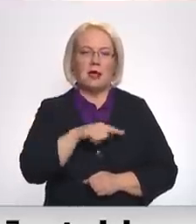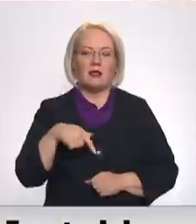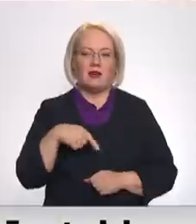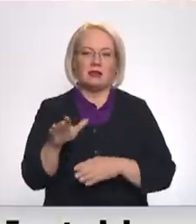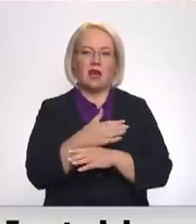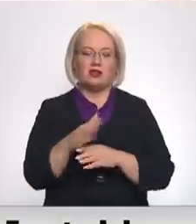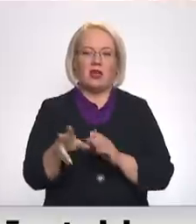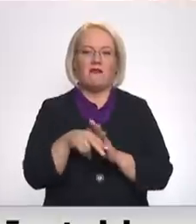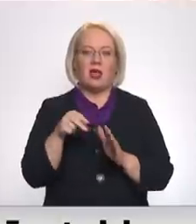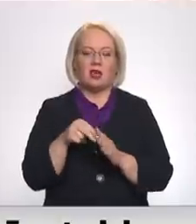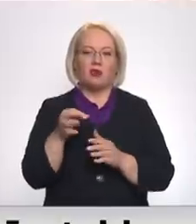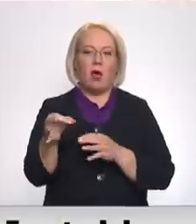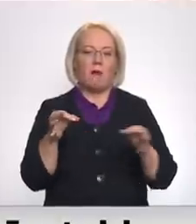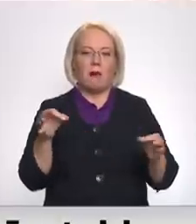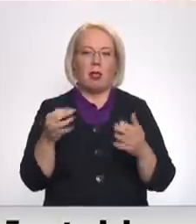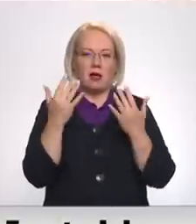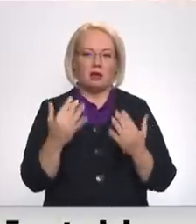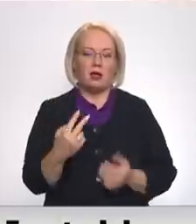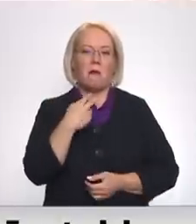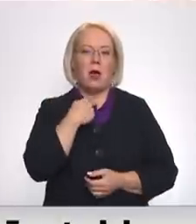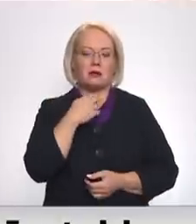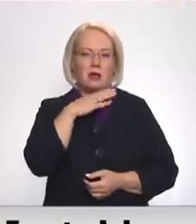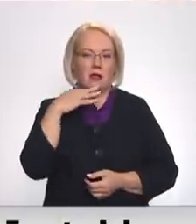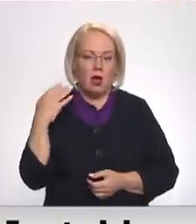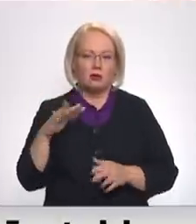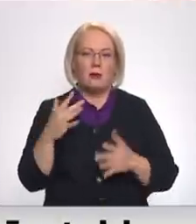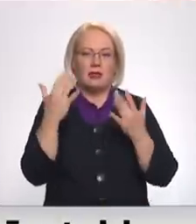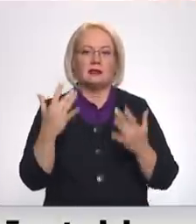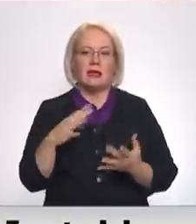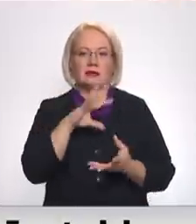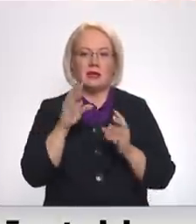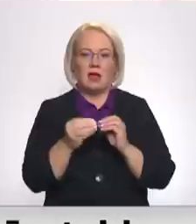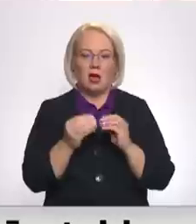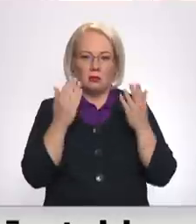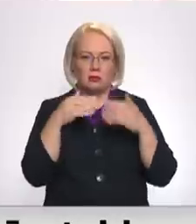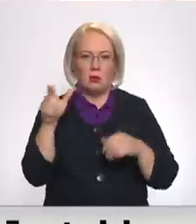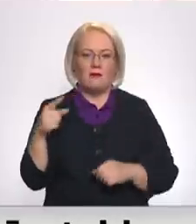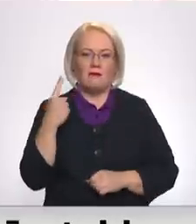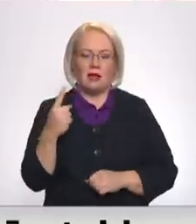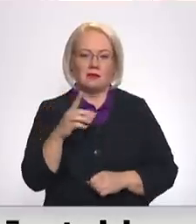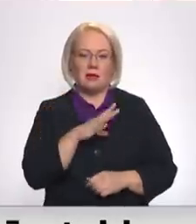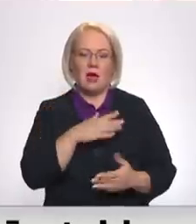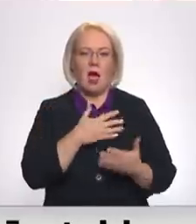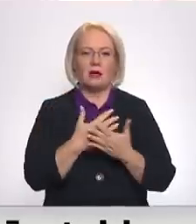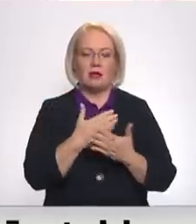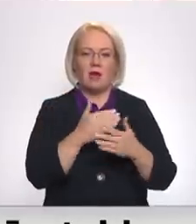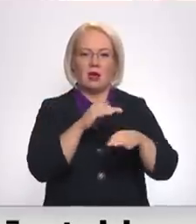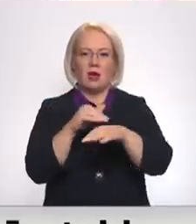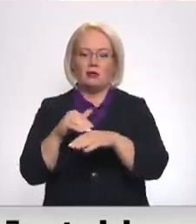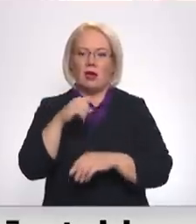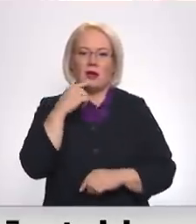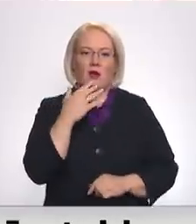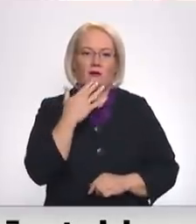Latgales vēlēšanu apgabala rezultāti pārsteidz daudzus, taču secinājums politiķiem ir viens. Bija aktīvāk jāuzrunā